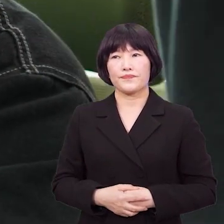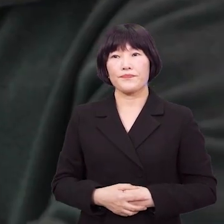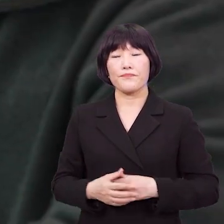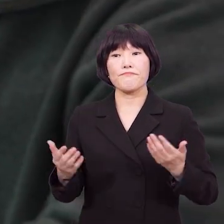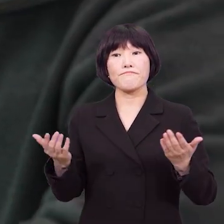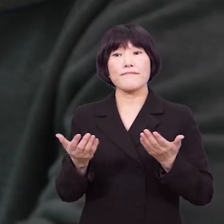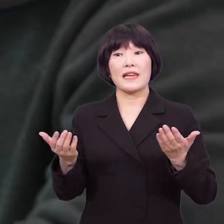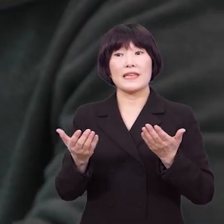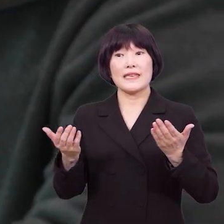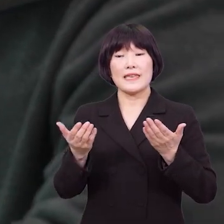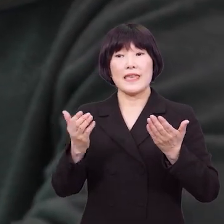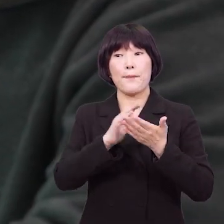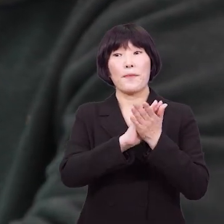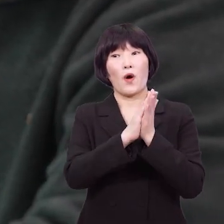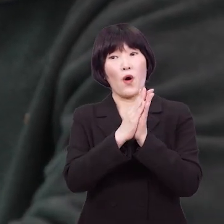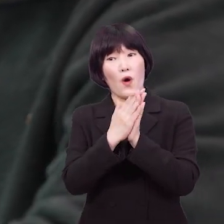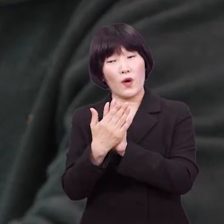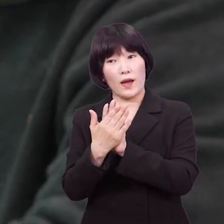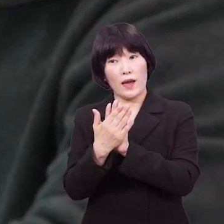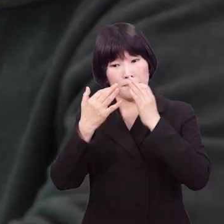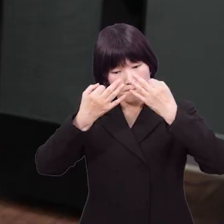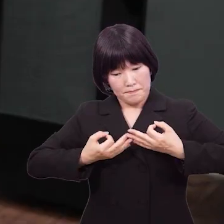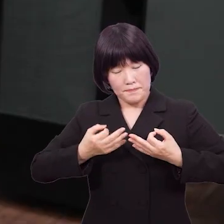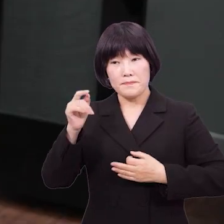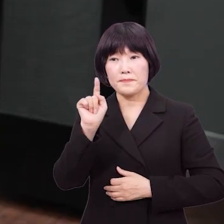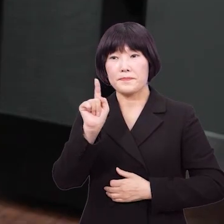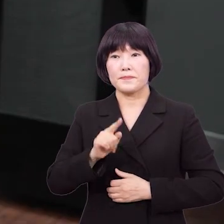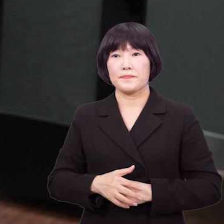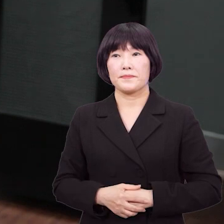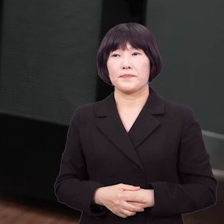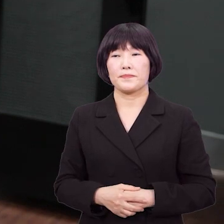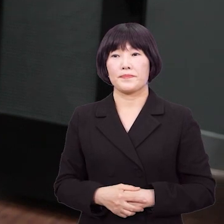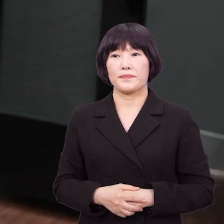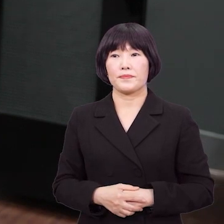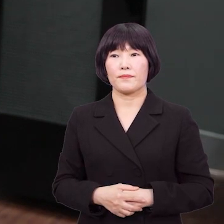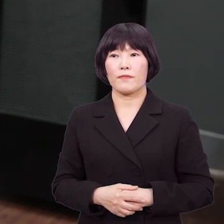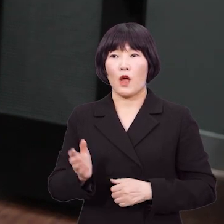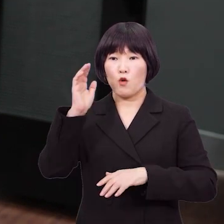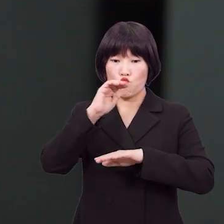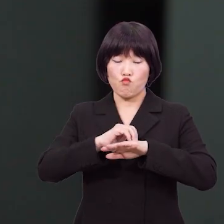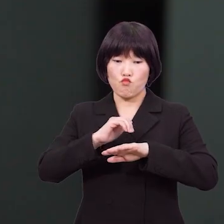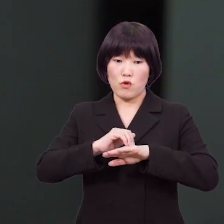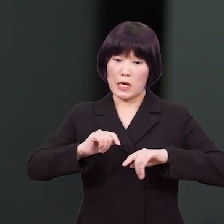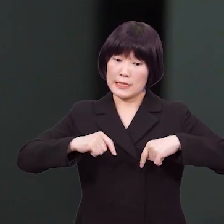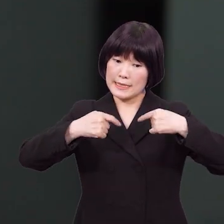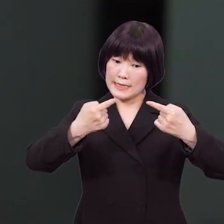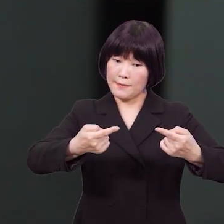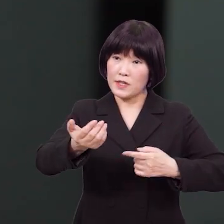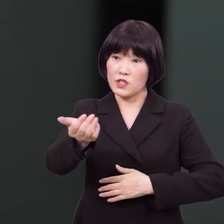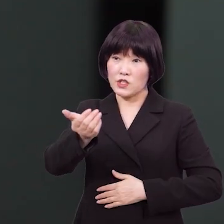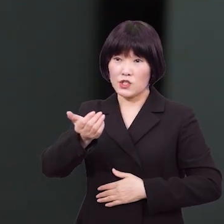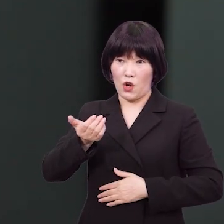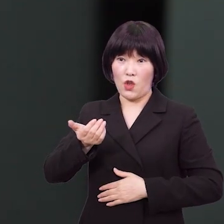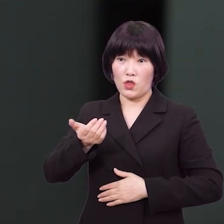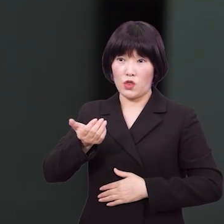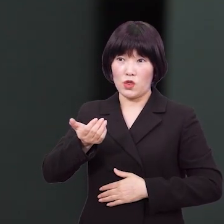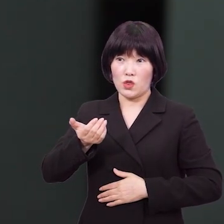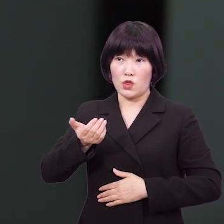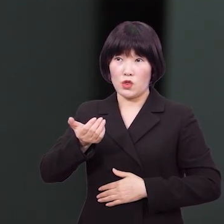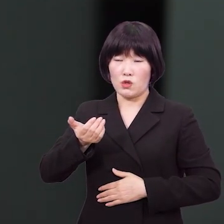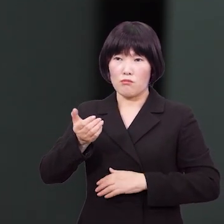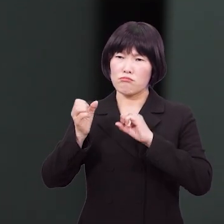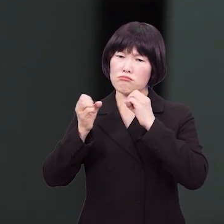일하면서 가장 변화된 부분은 어떤 부분인가요? 훈련에 참여하기 전 사람에게 먼저 이야기를 건네는 것에 어려움이